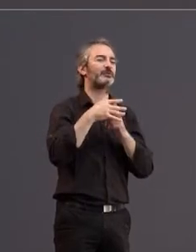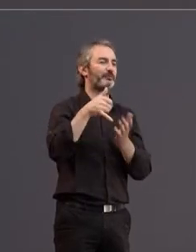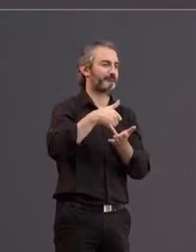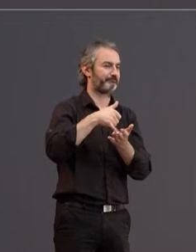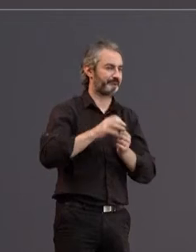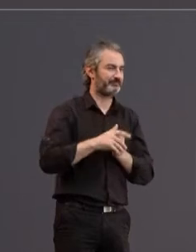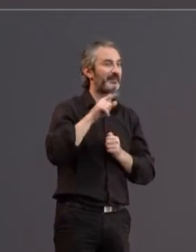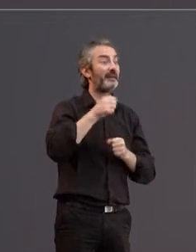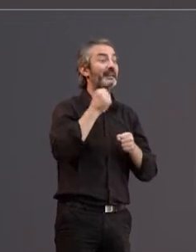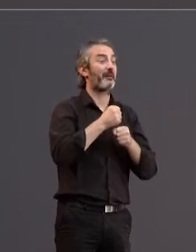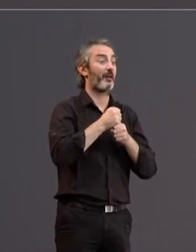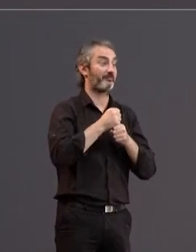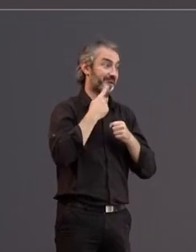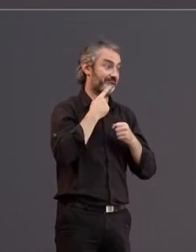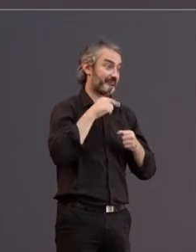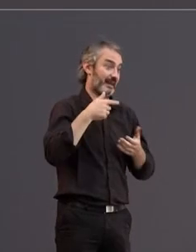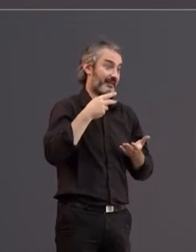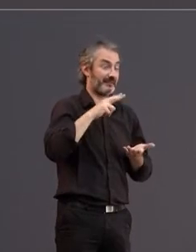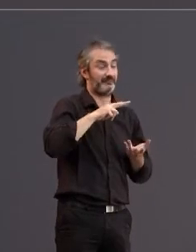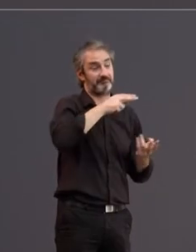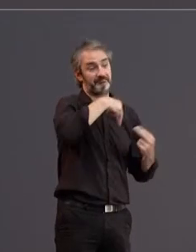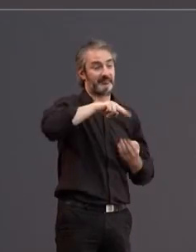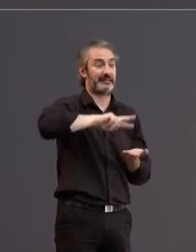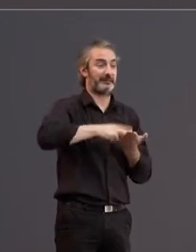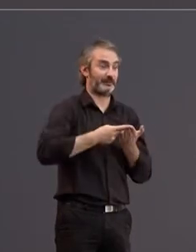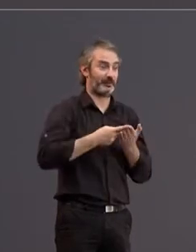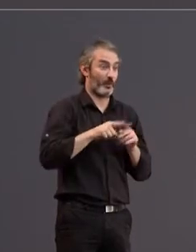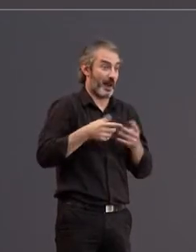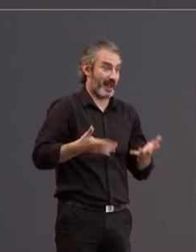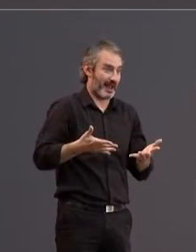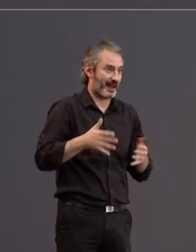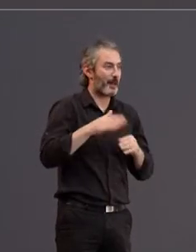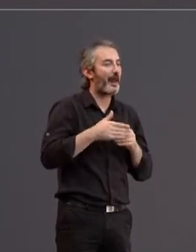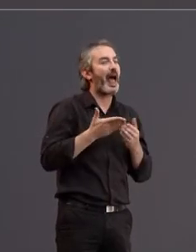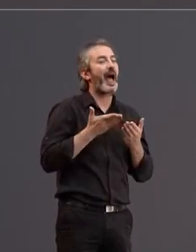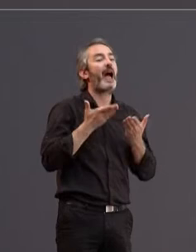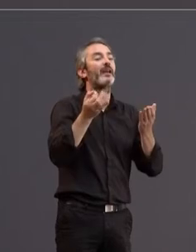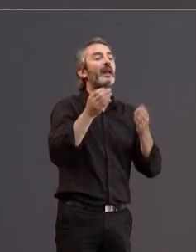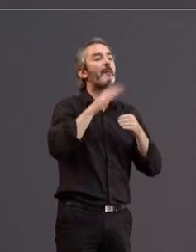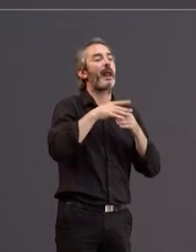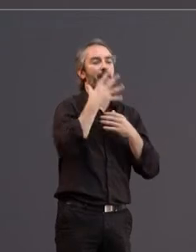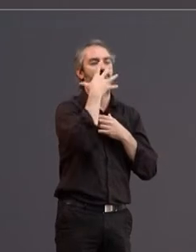Feines d'interpretació, no? Com tenim ara mateix, que ajuden els participants a entendre's, i